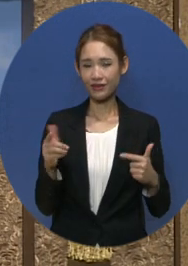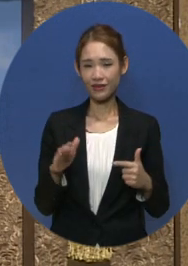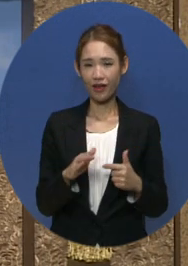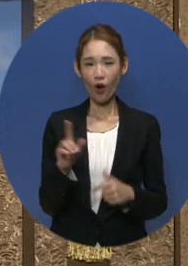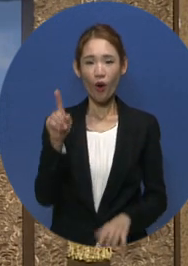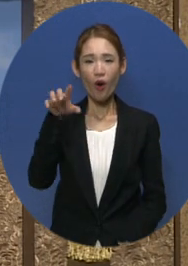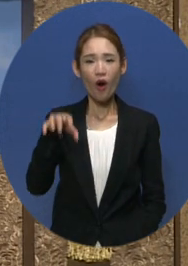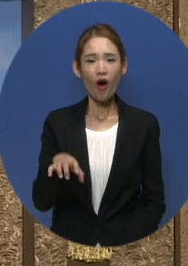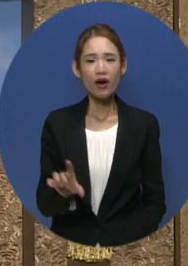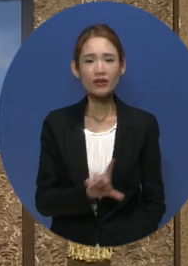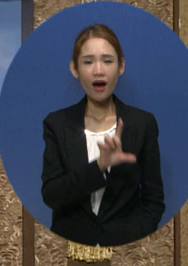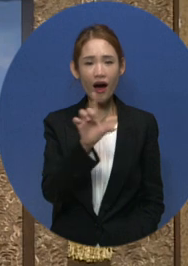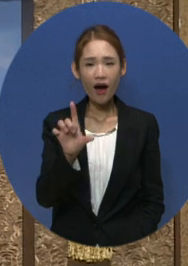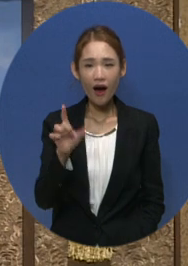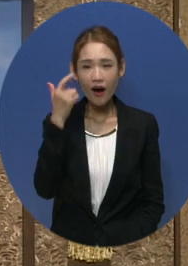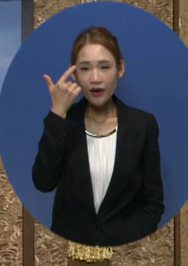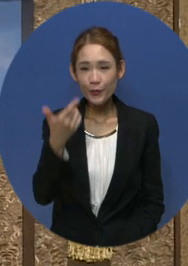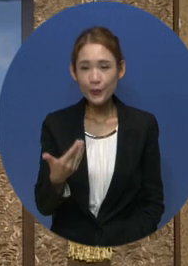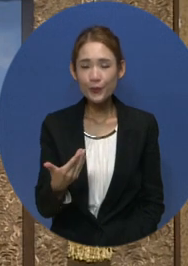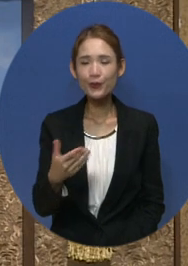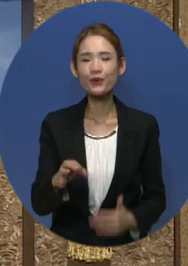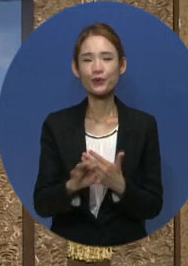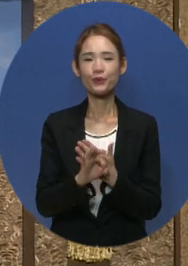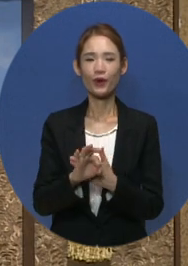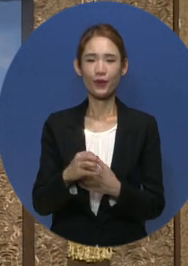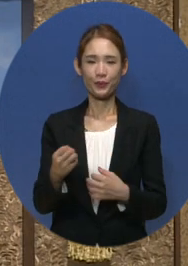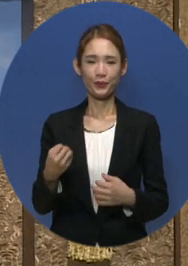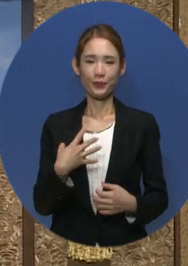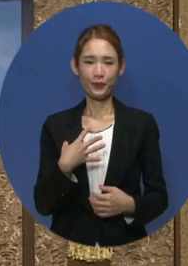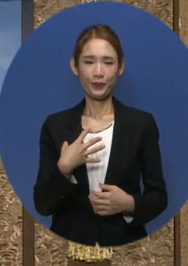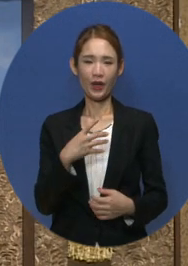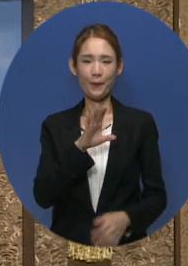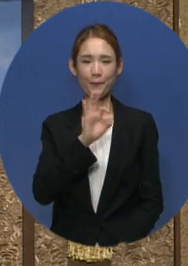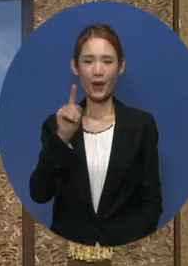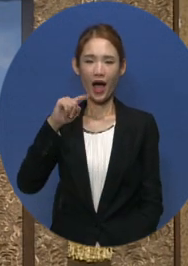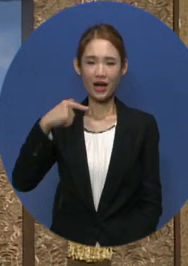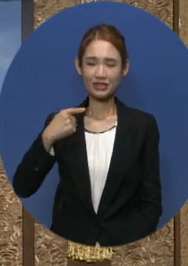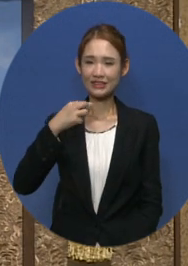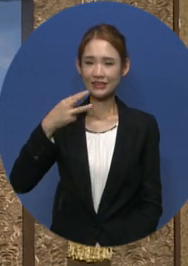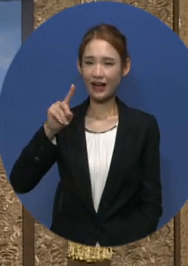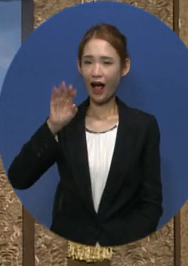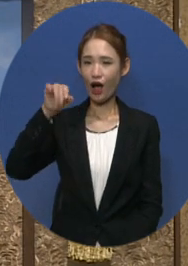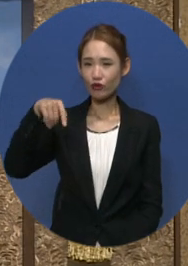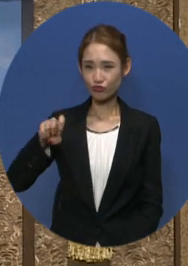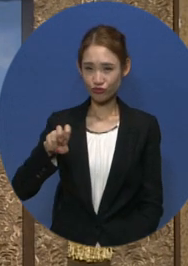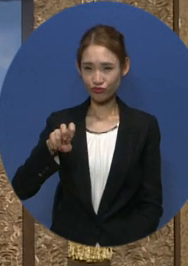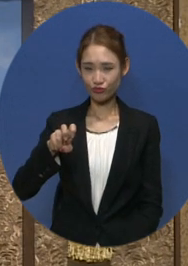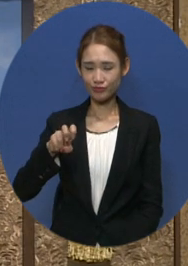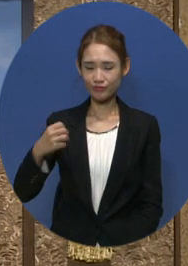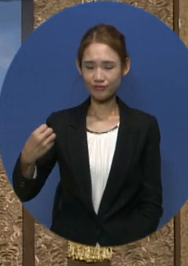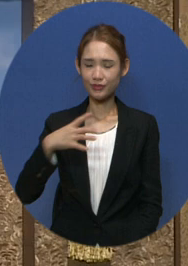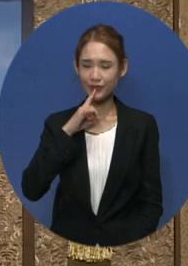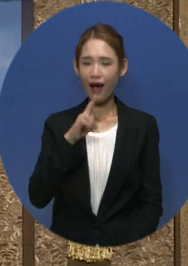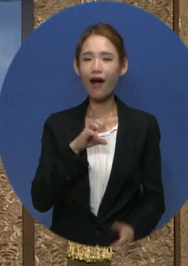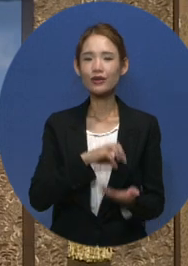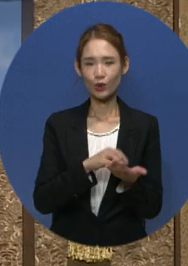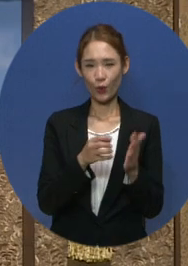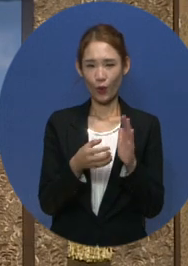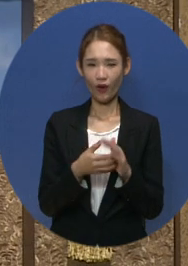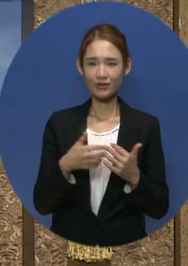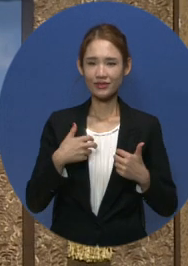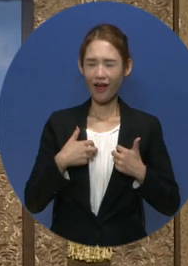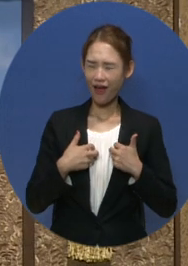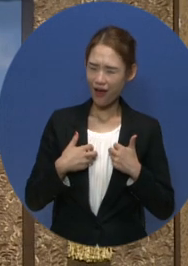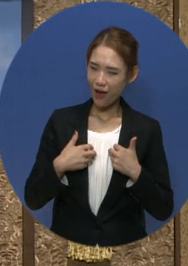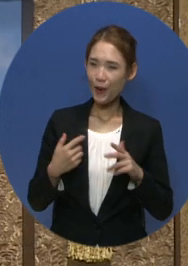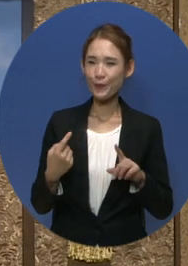사세요? 그러면 네. 파그라움에 삽니다. 이렇게 동네 이름이 바뀔 정도로 네. 예, 아주 재미있게 하고